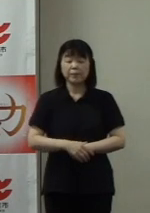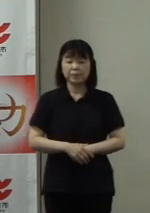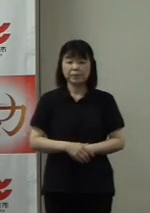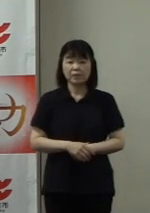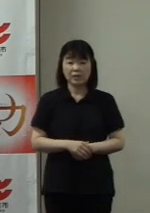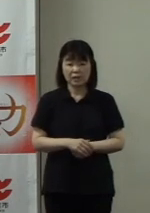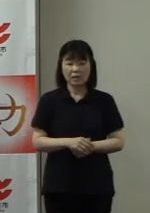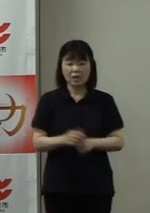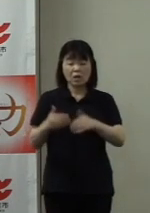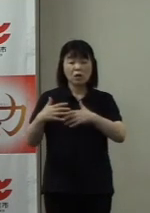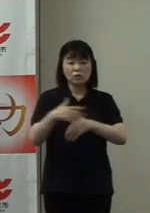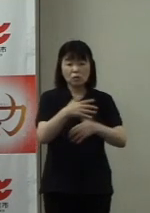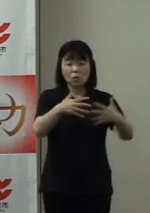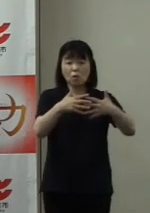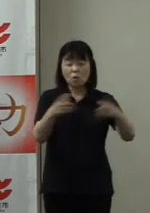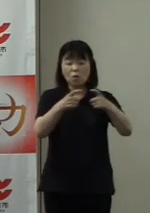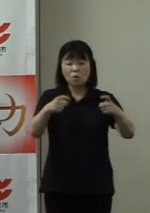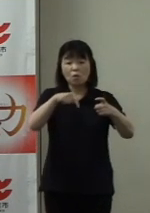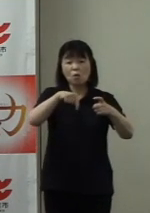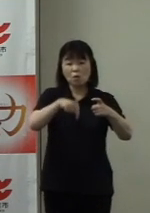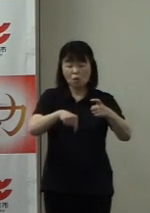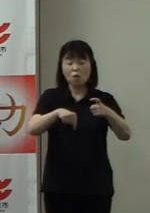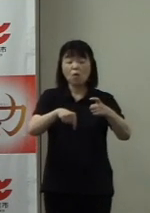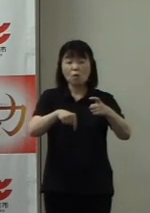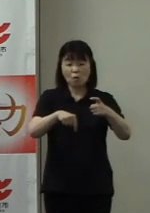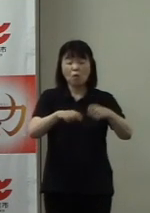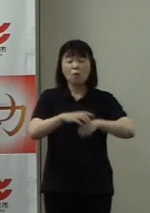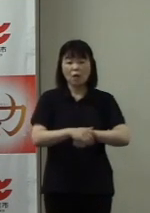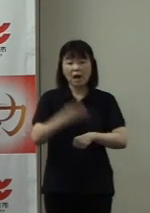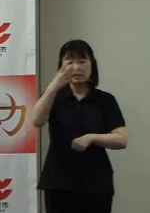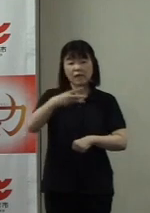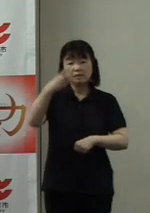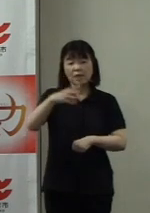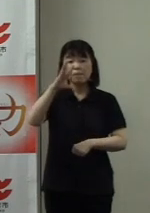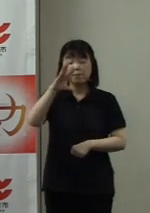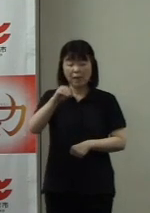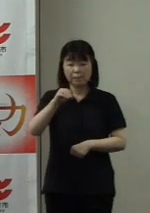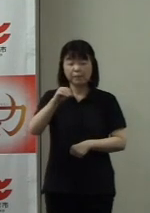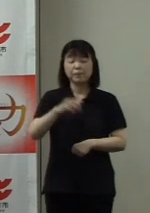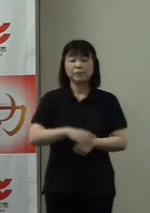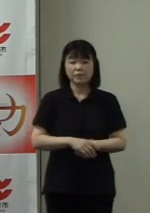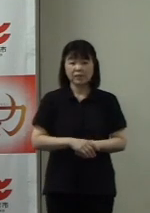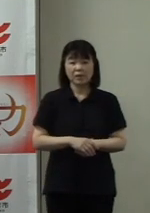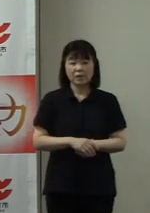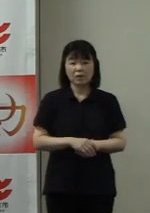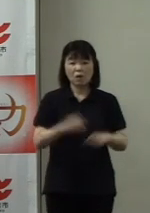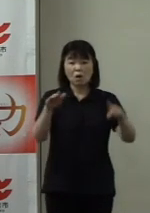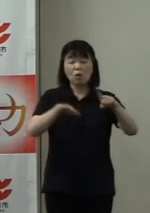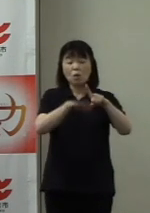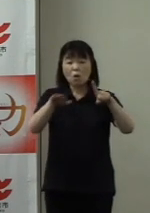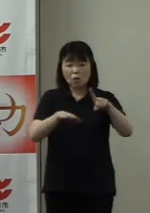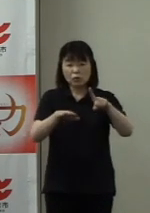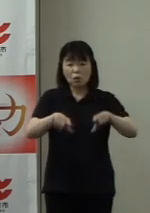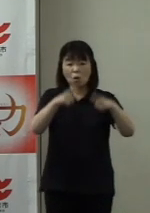方は鷺浦漁港の復旧費ということで3000万円、公共土木費とし